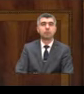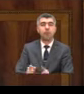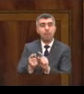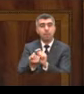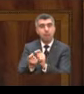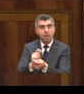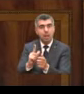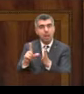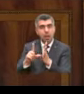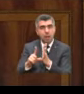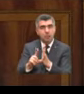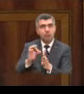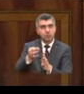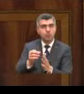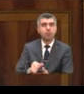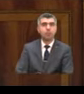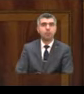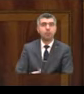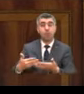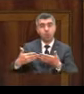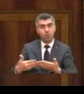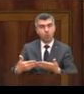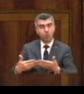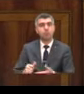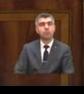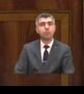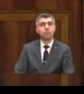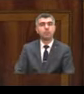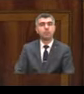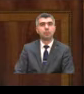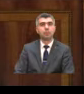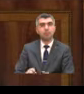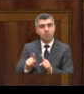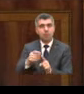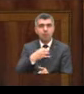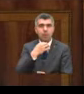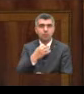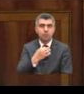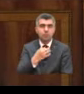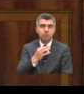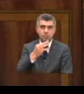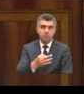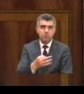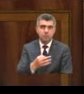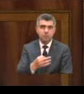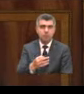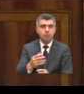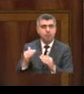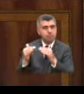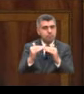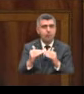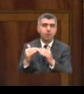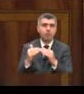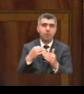جيبوا القانون، والا فاليوم خصنا يكون عندنا الله يخليكم مقاربه الانصاف، خصنا نكونوا